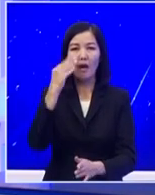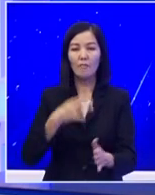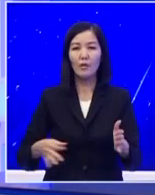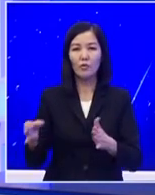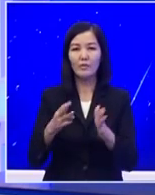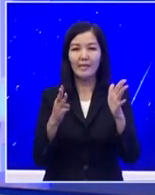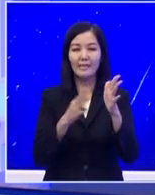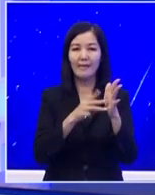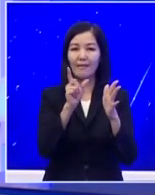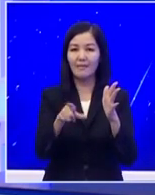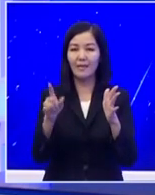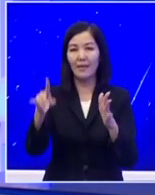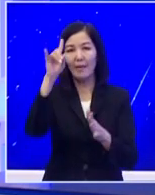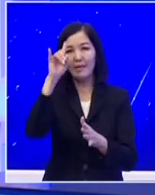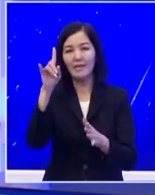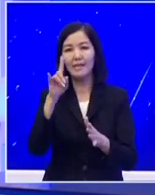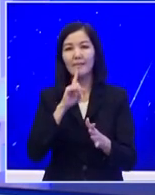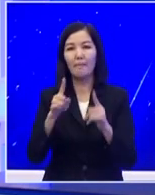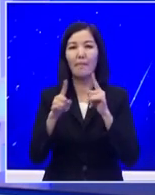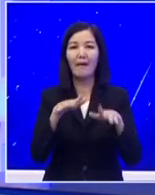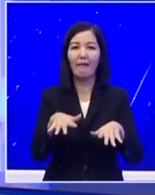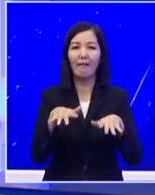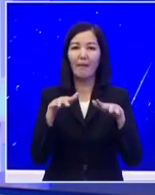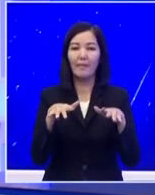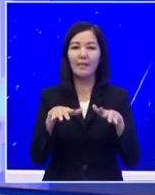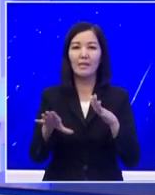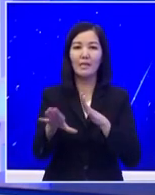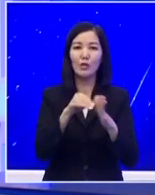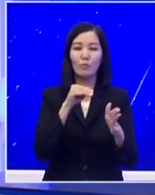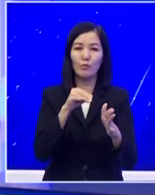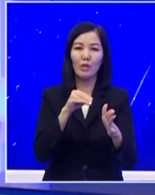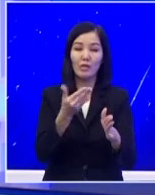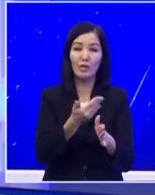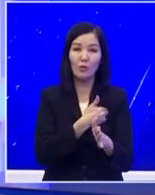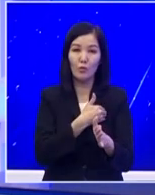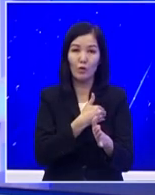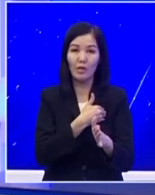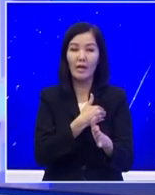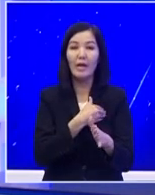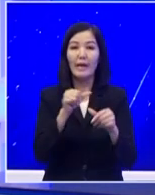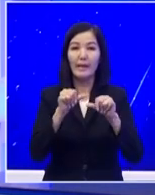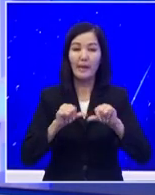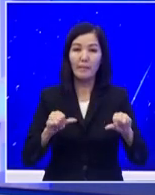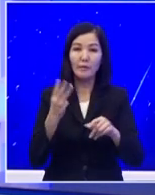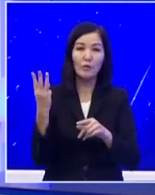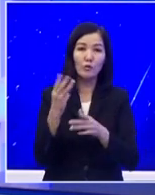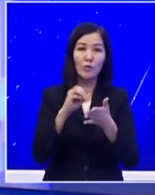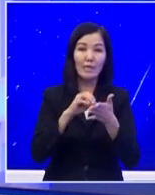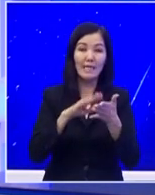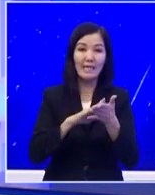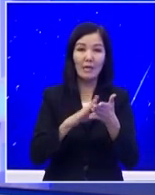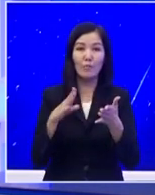Алматы облысынан 8 адам Қазақстан Республикасы парламенті сенатына депутаттықтан үміткер. Арнайы комиссия алғашқы үшеуін тіркеп